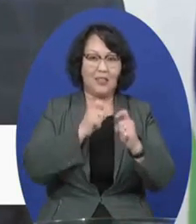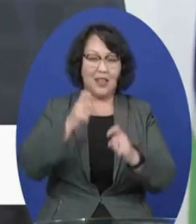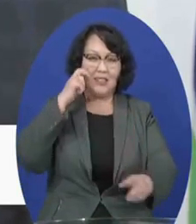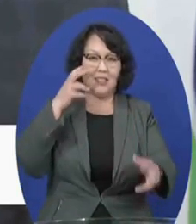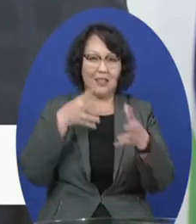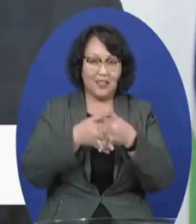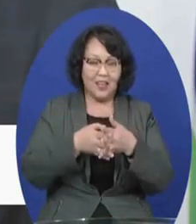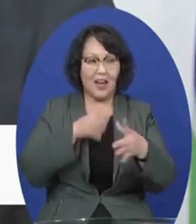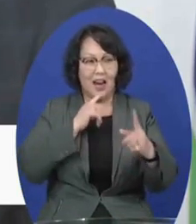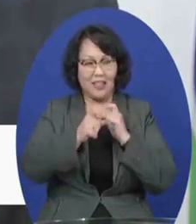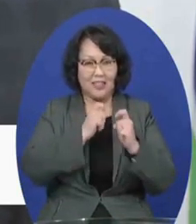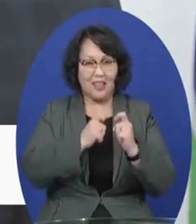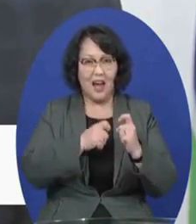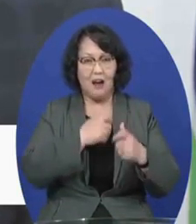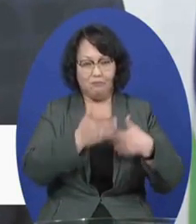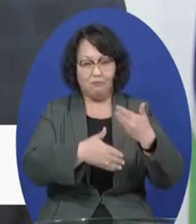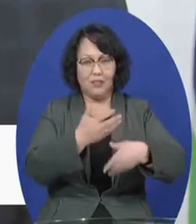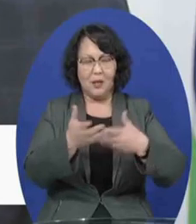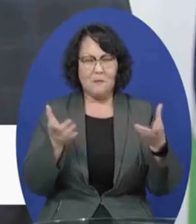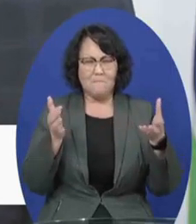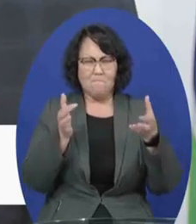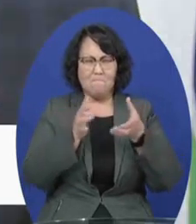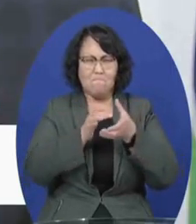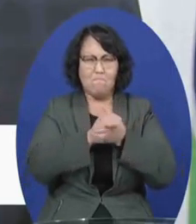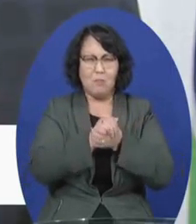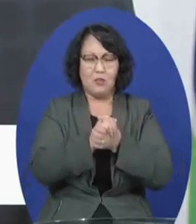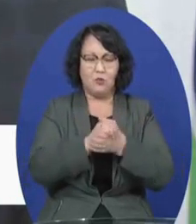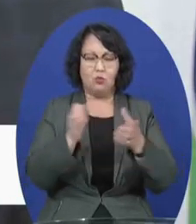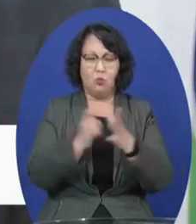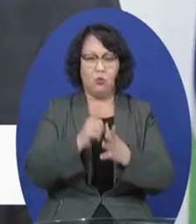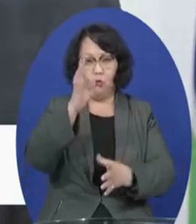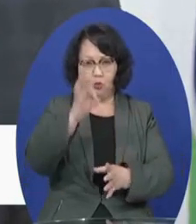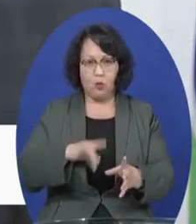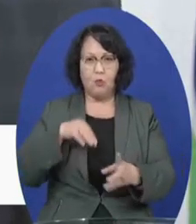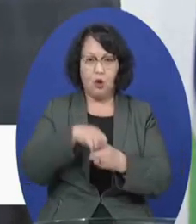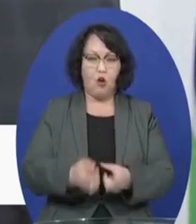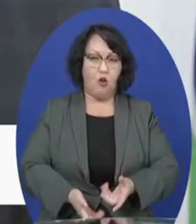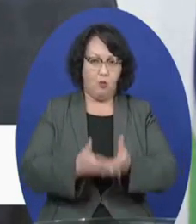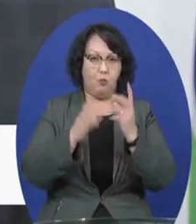стратегийн түншлэлийн өргөжүүлэн улам бүр бэхжүүлэхэд ихээхэн хувь